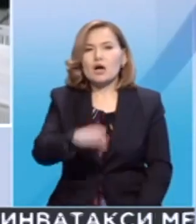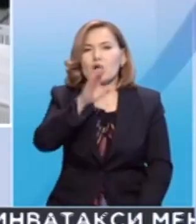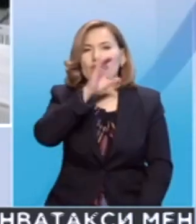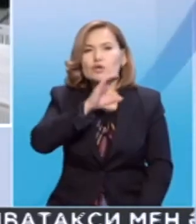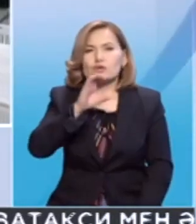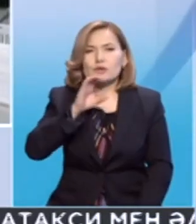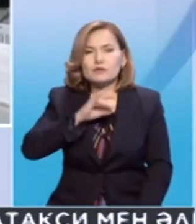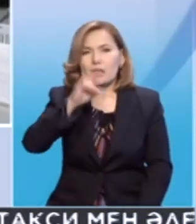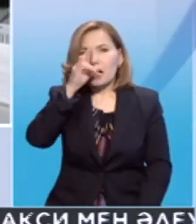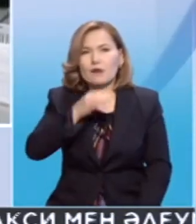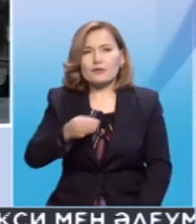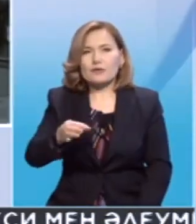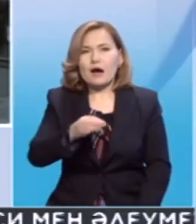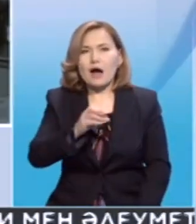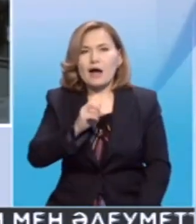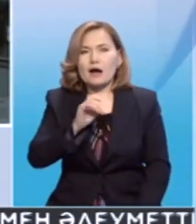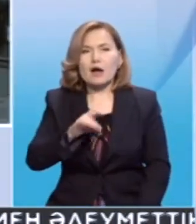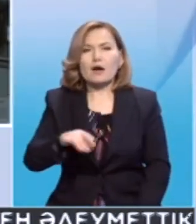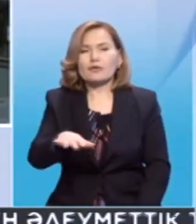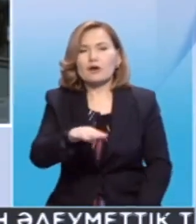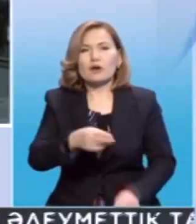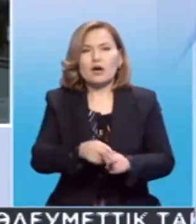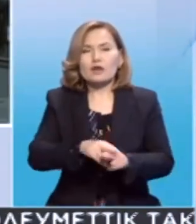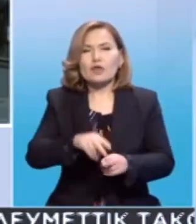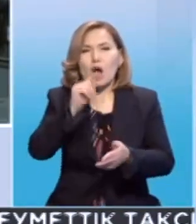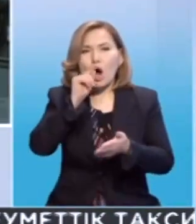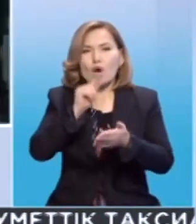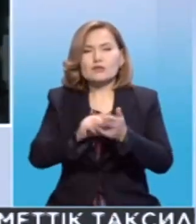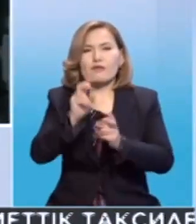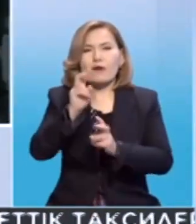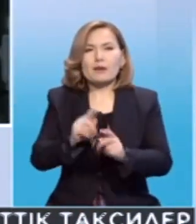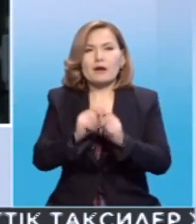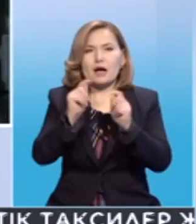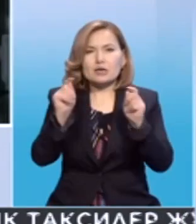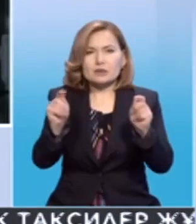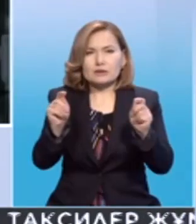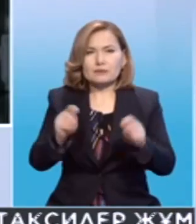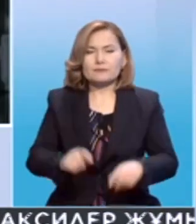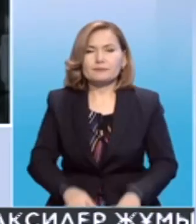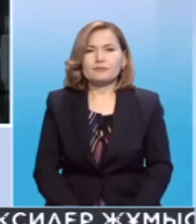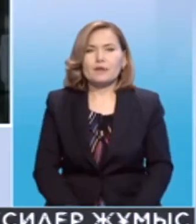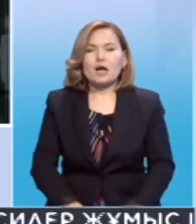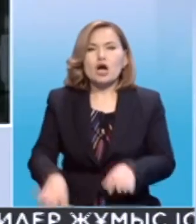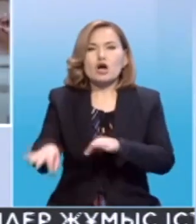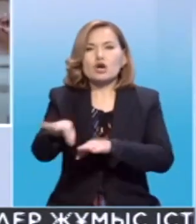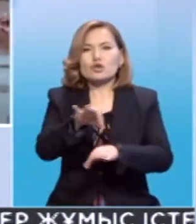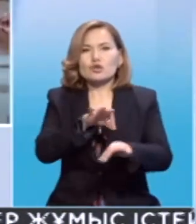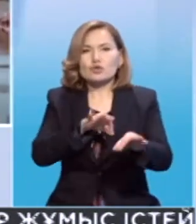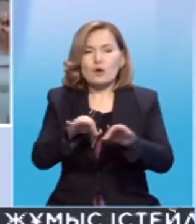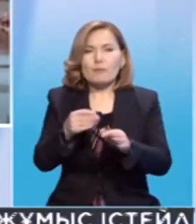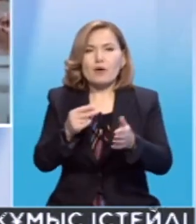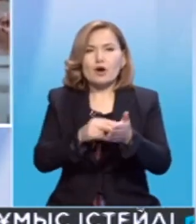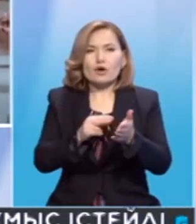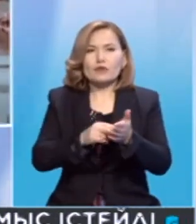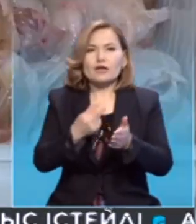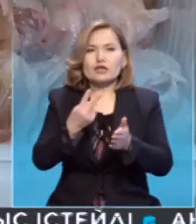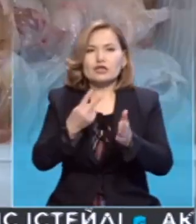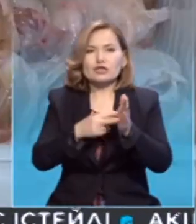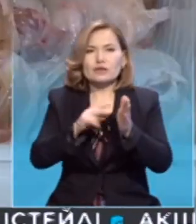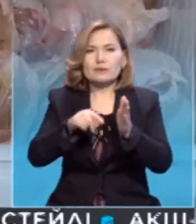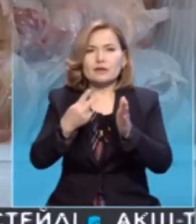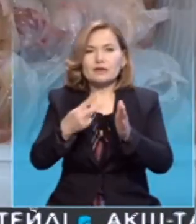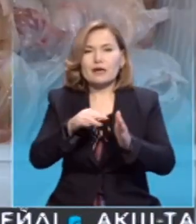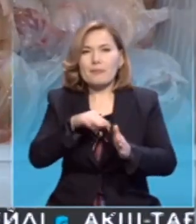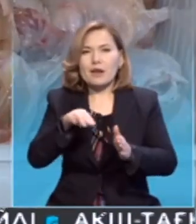Солтүстік Қазақстанның Аққайың ауданы Аралағаш ауылында құс фабрикасы ашылды. Жоба құны 7,2 миллиард теңге, ал